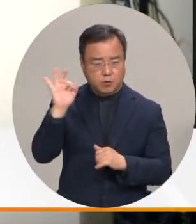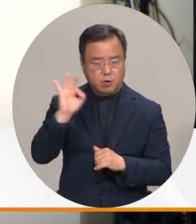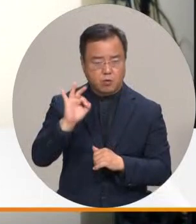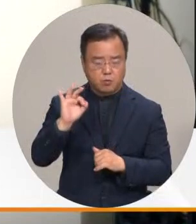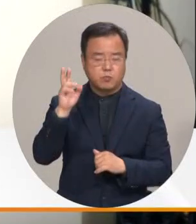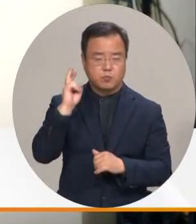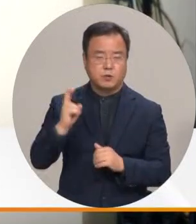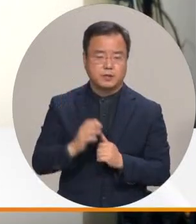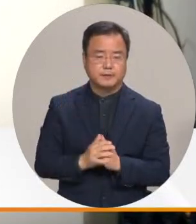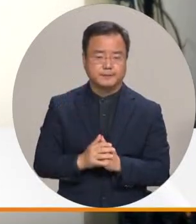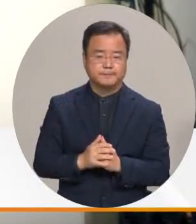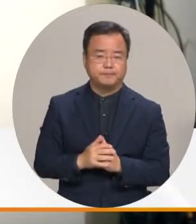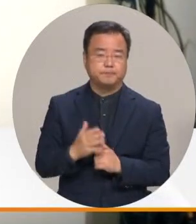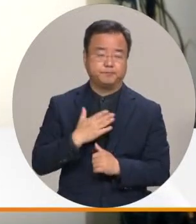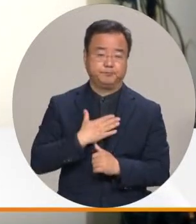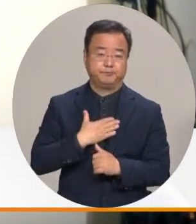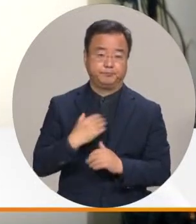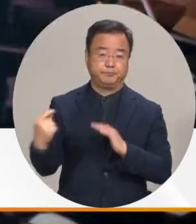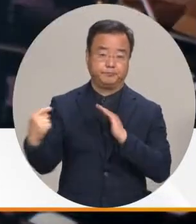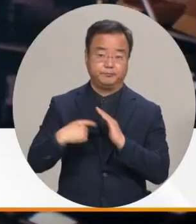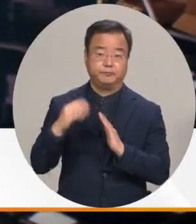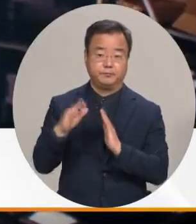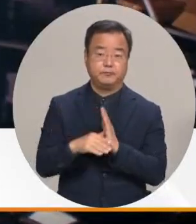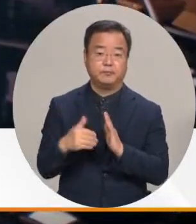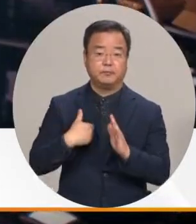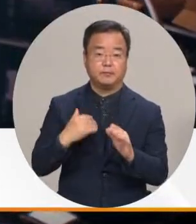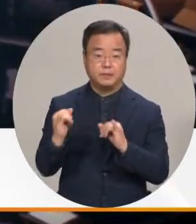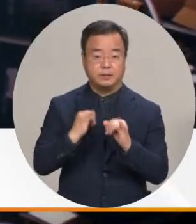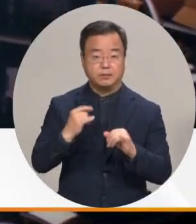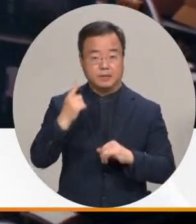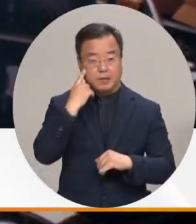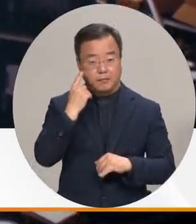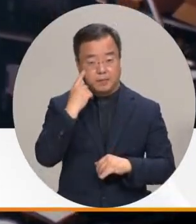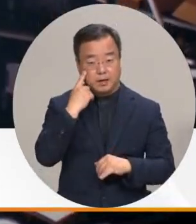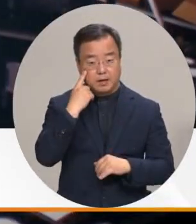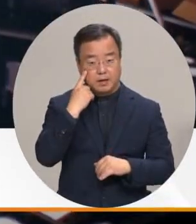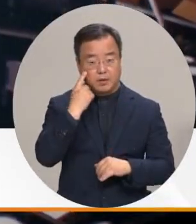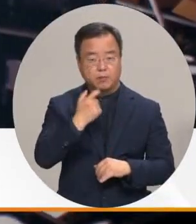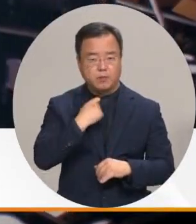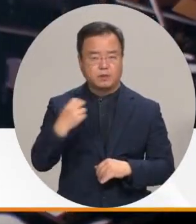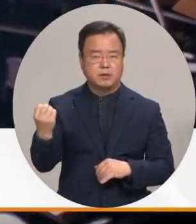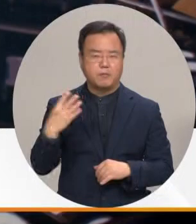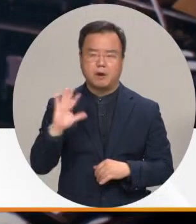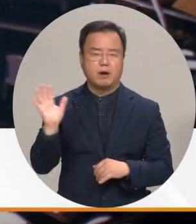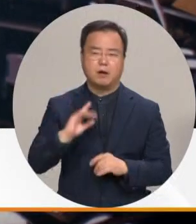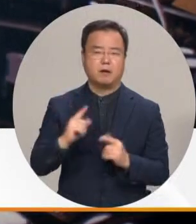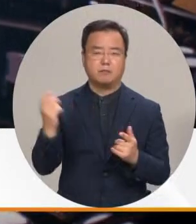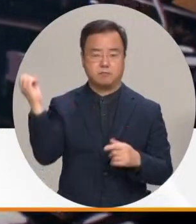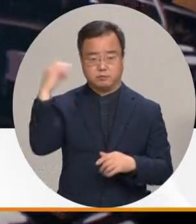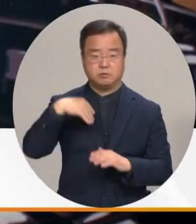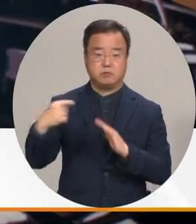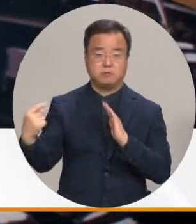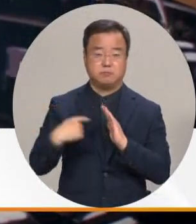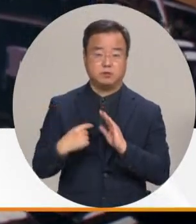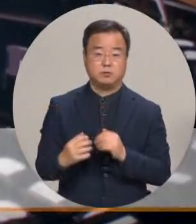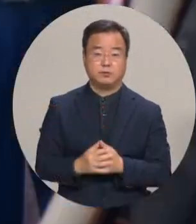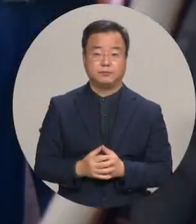선생님이 나한테 올 때 미리 나 좀 인터뷰 좀 해서 하겠다는 얘기가 아니고 그냥